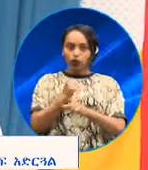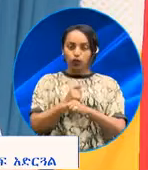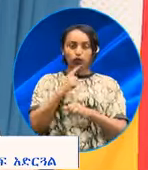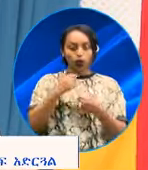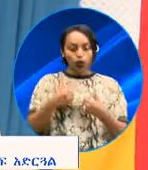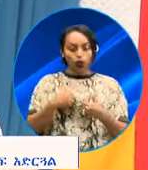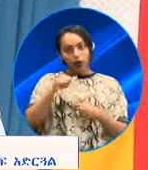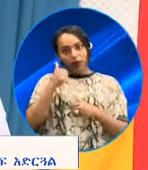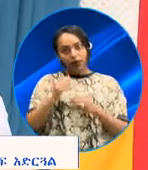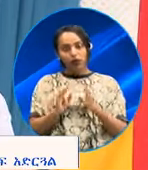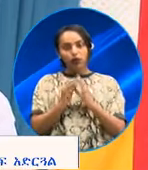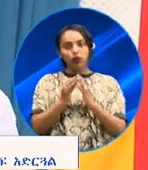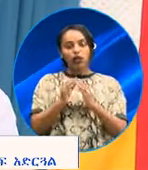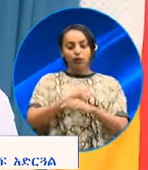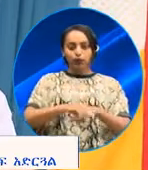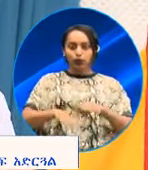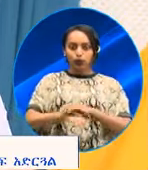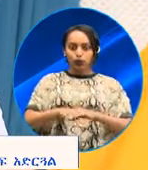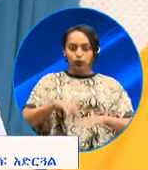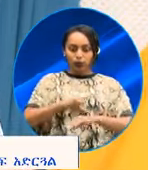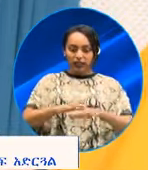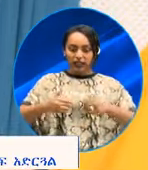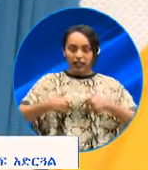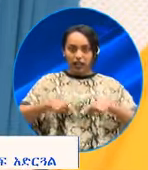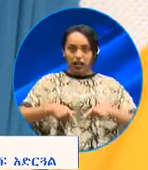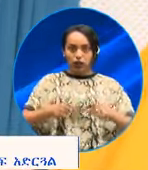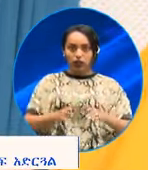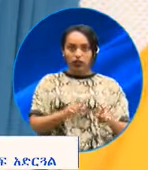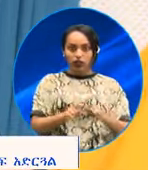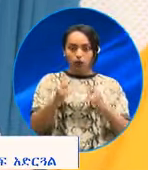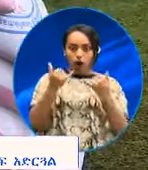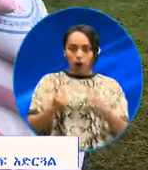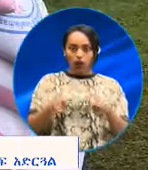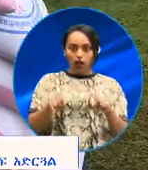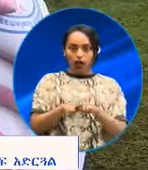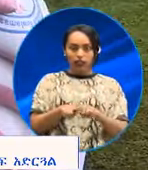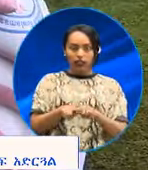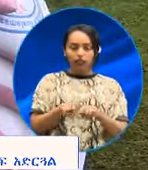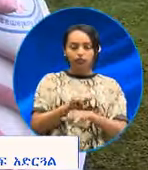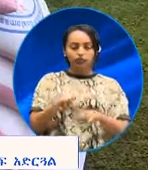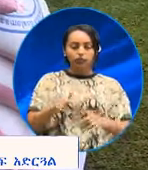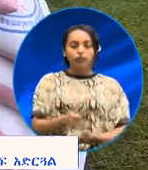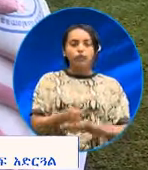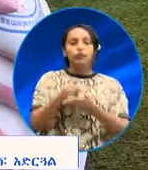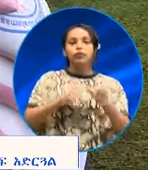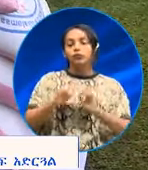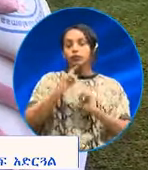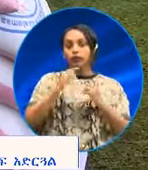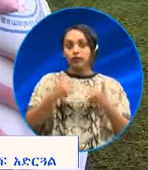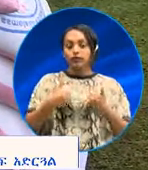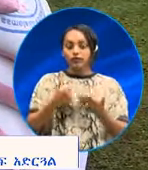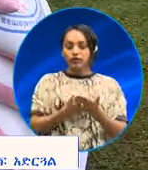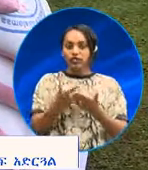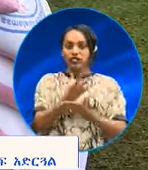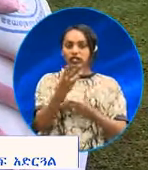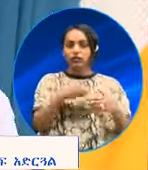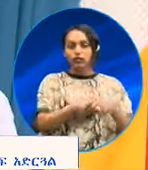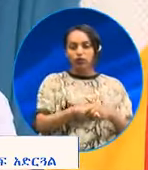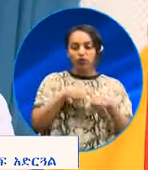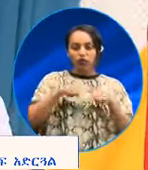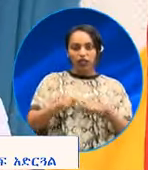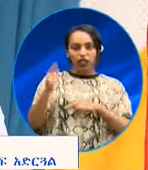ነው። በሌላ መልኩ በእጁ መሬት ያለ አርሶ አደር ደግሞ አሁኑን አይነት መሰል ድጋፍ እያደረግን ነው። እነኚህ